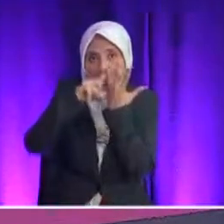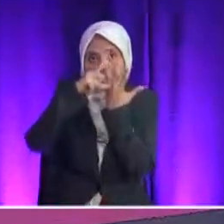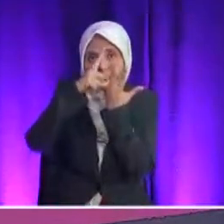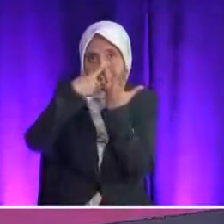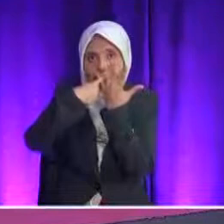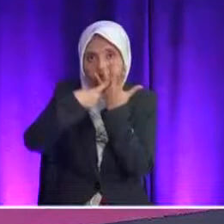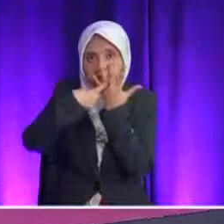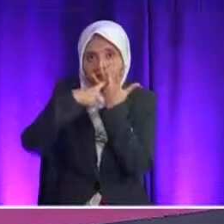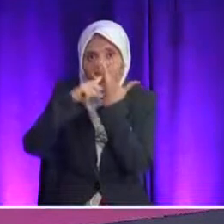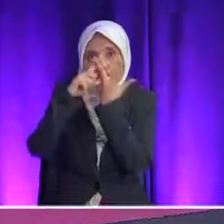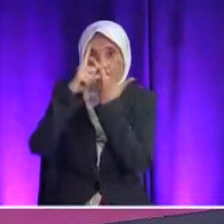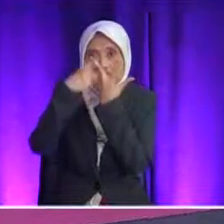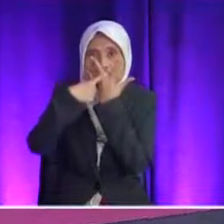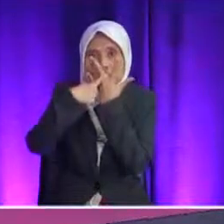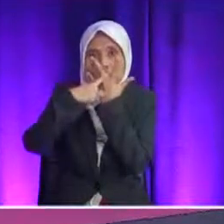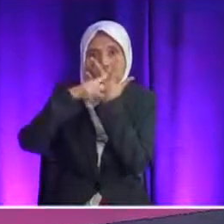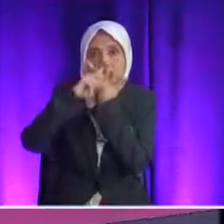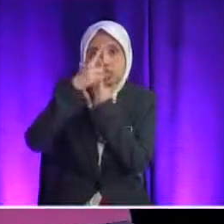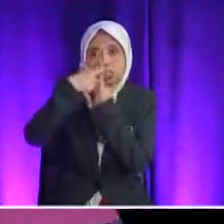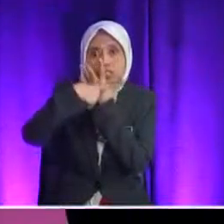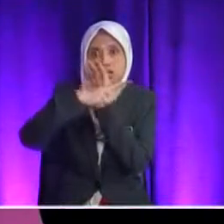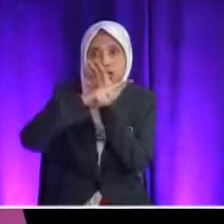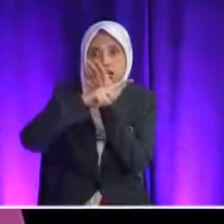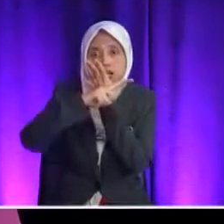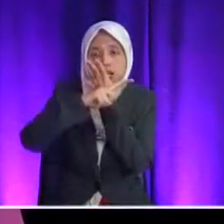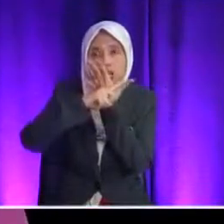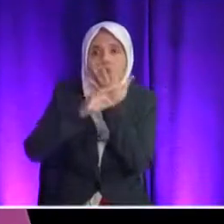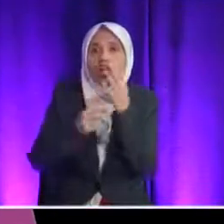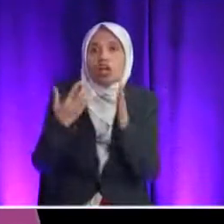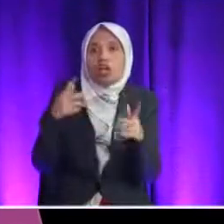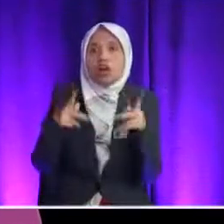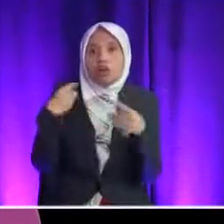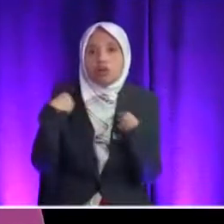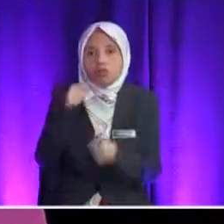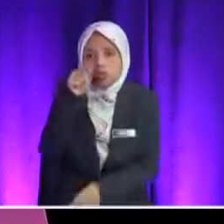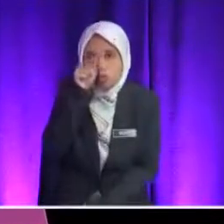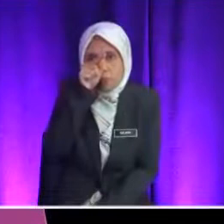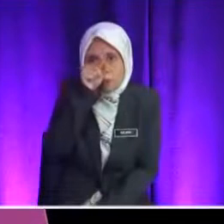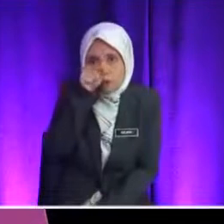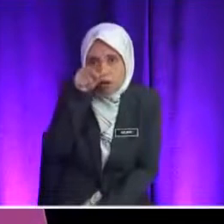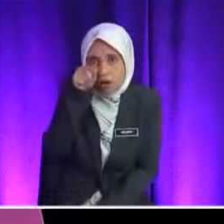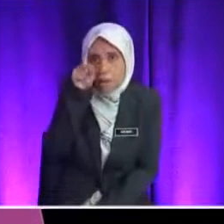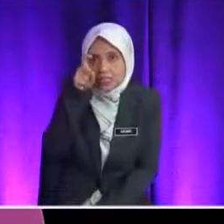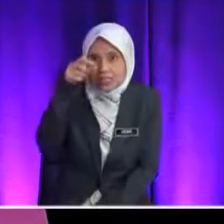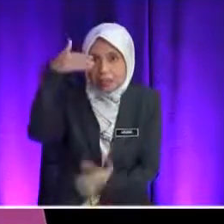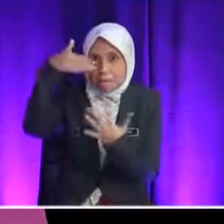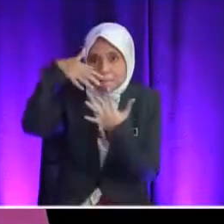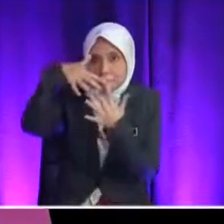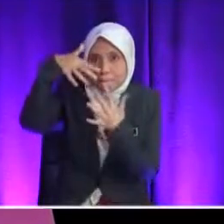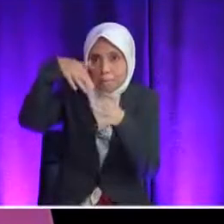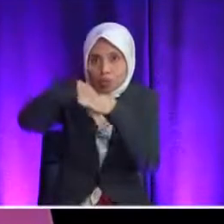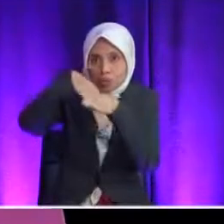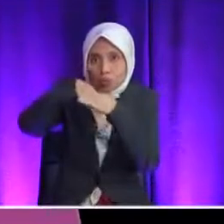setelah nih masuk pickering Oke kalau ada lubang-lubang Nikita kita masukkan langsung banget pusing